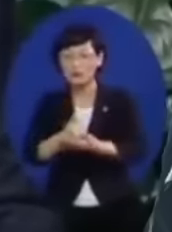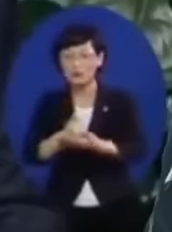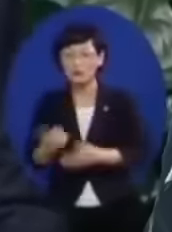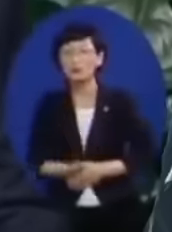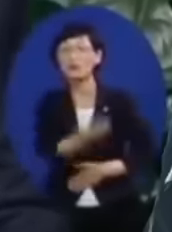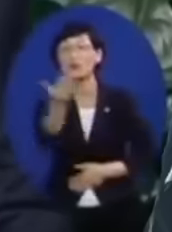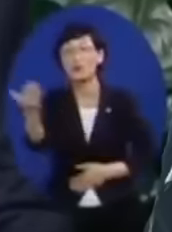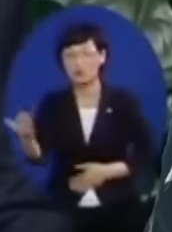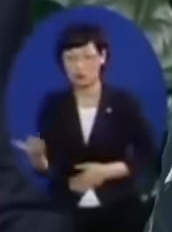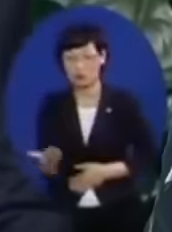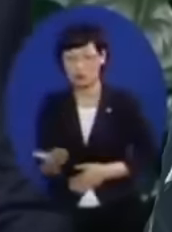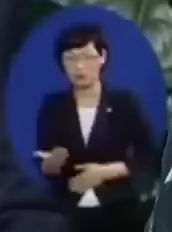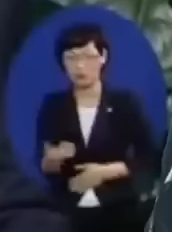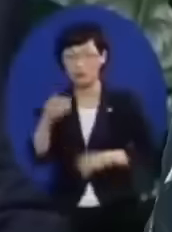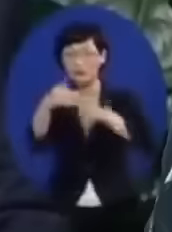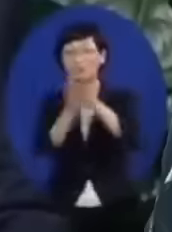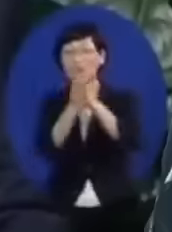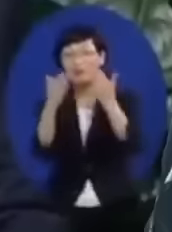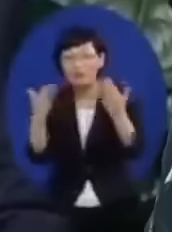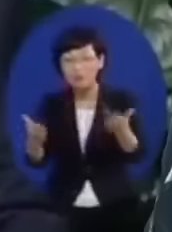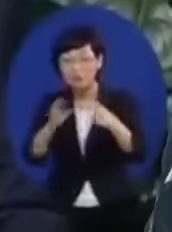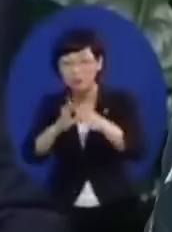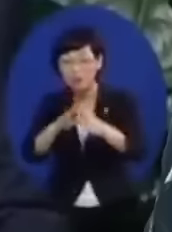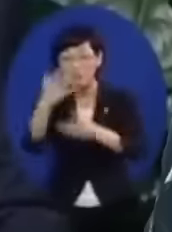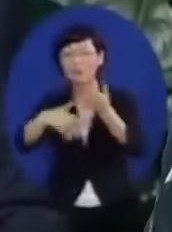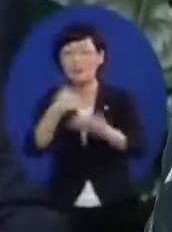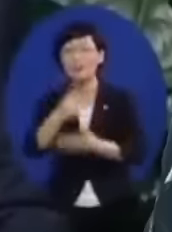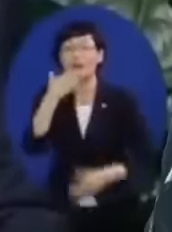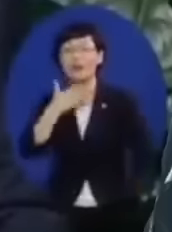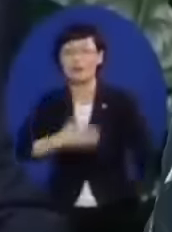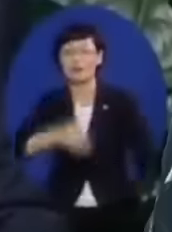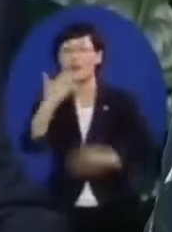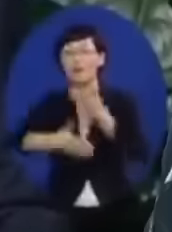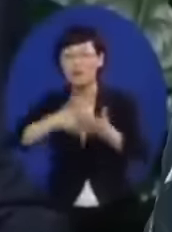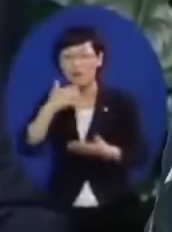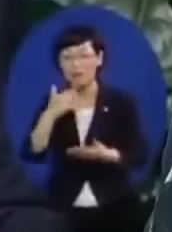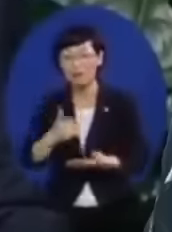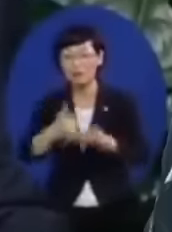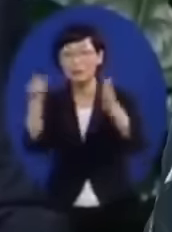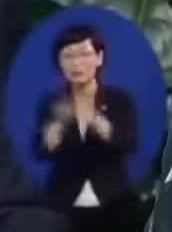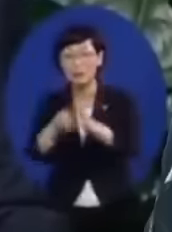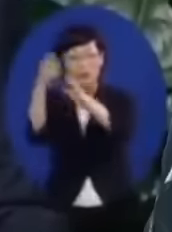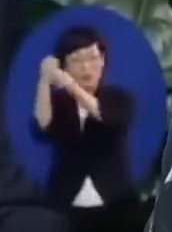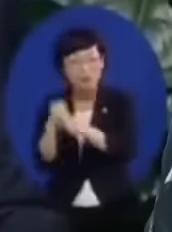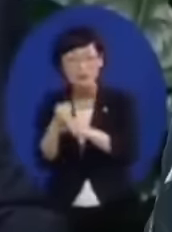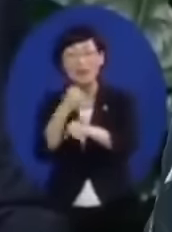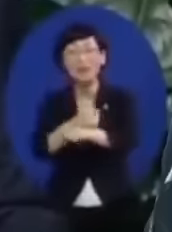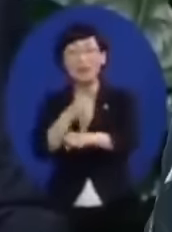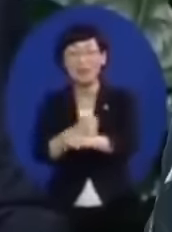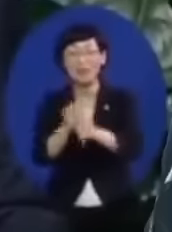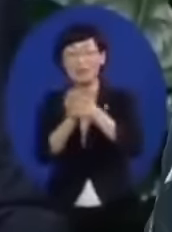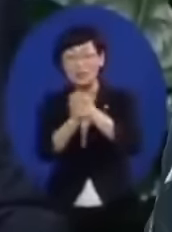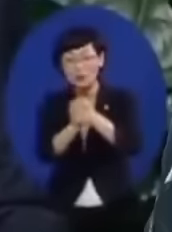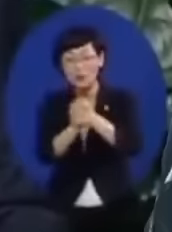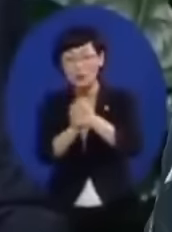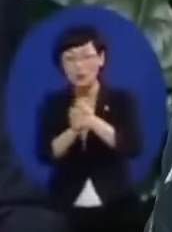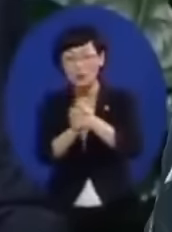여러분 성경을 통해서 하나님을 알고 하나님 믿고 의지하고